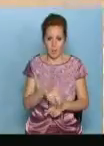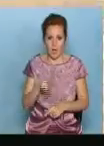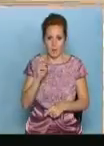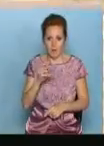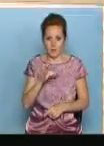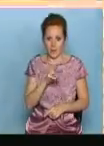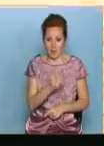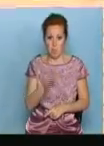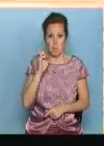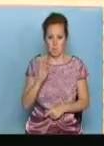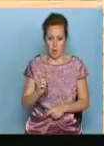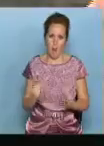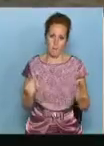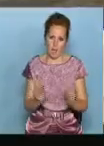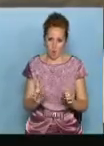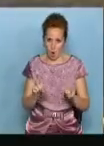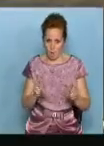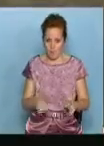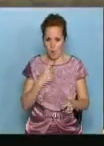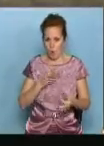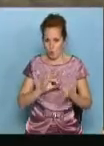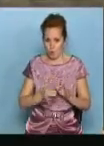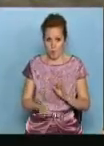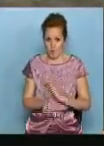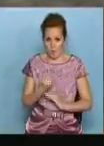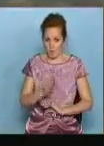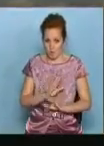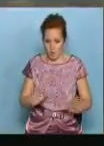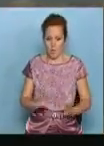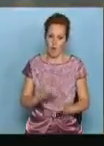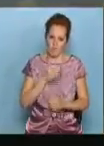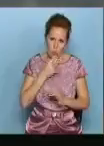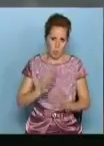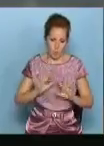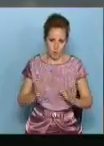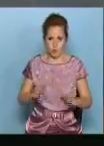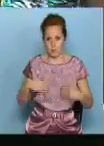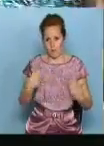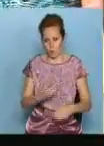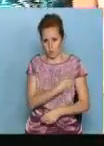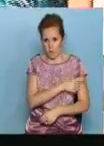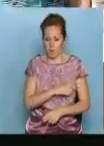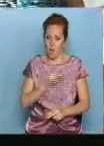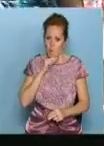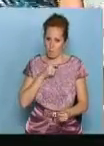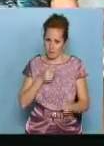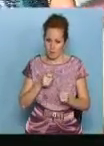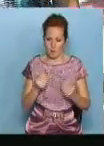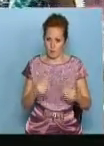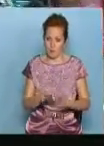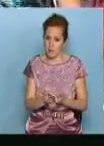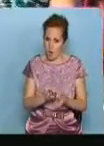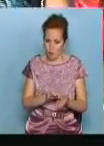менее опасный и осложнение практически не вызывает. Но в любом случае, советуют медики, бдительность не терять и сразу обращаться